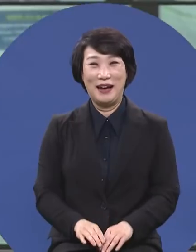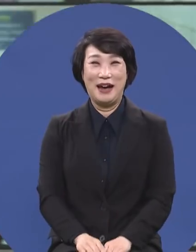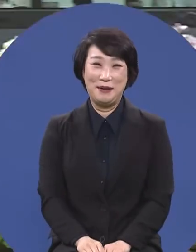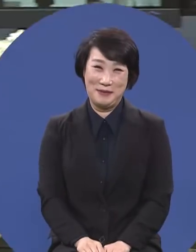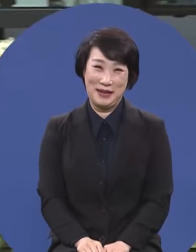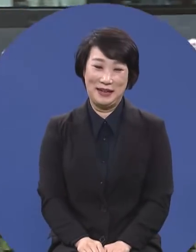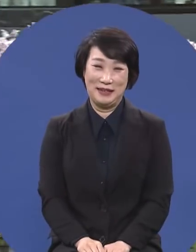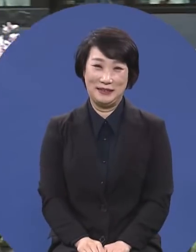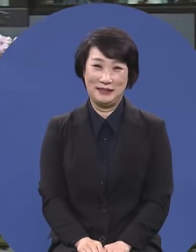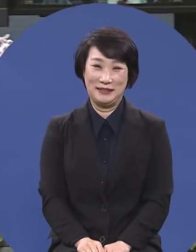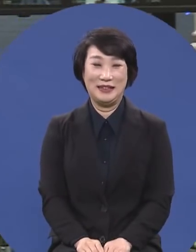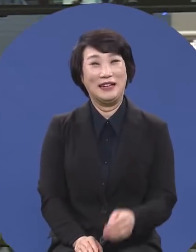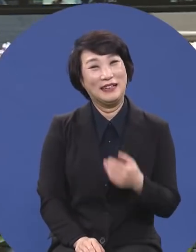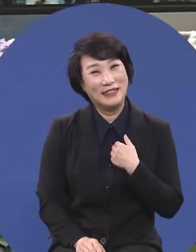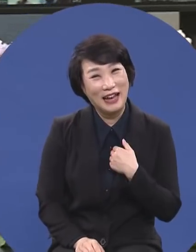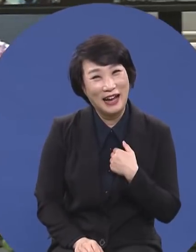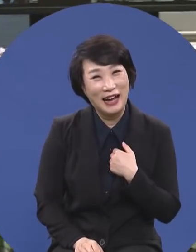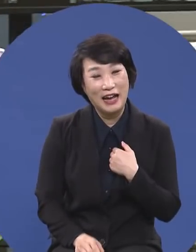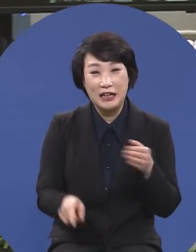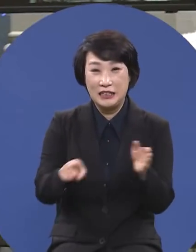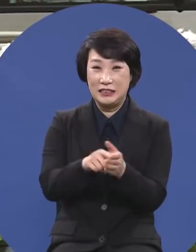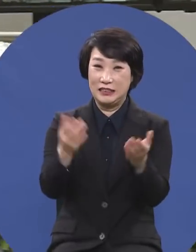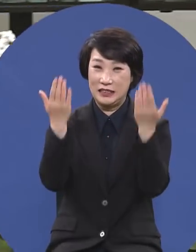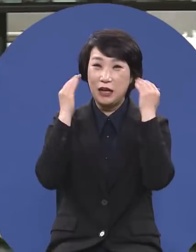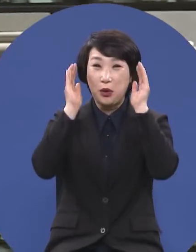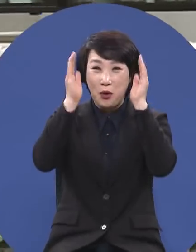예, 제가 신학교 다닐 때